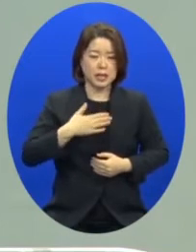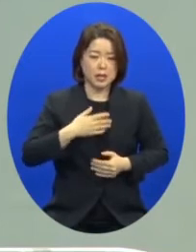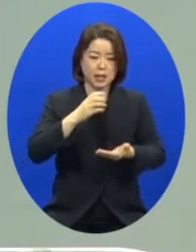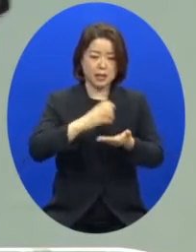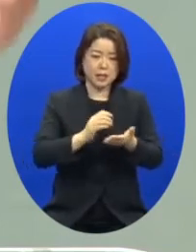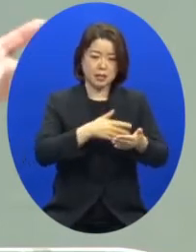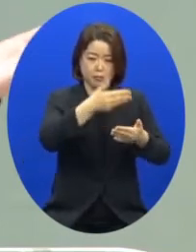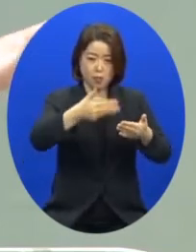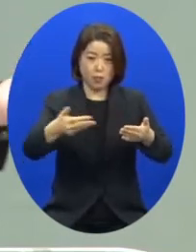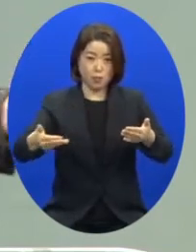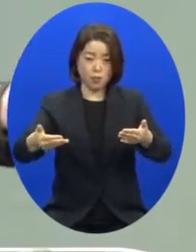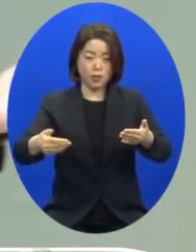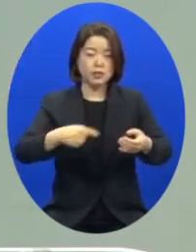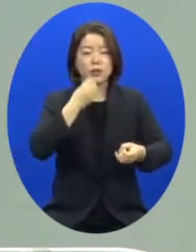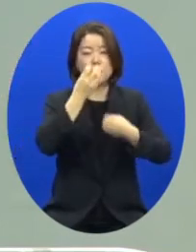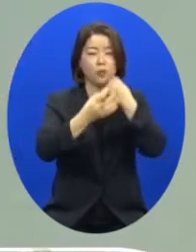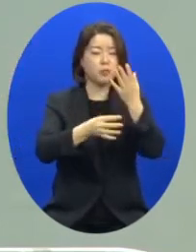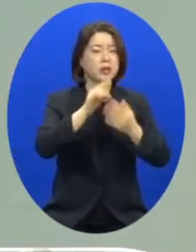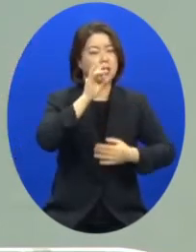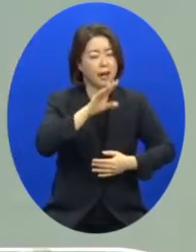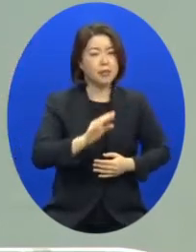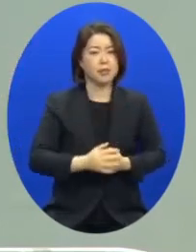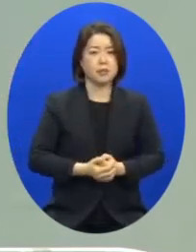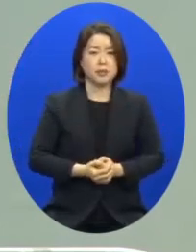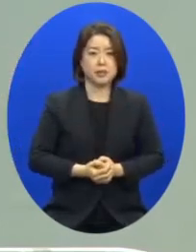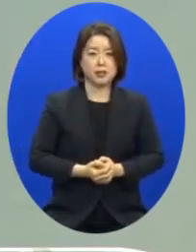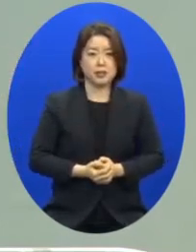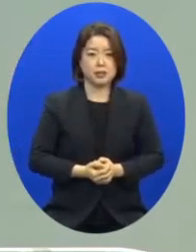넘치나이다 이런 고백이 안돼요